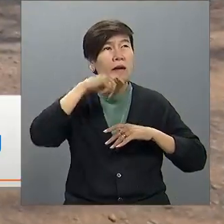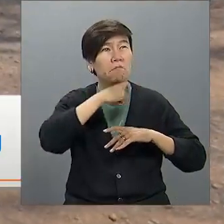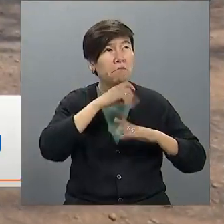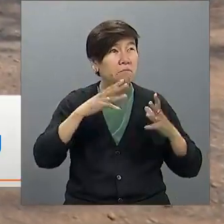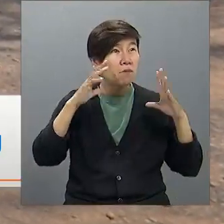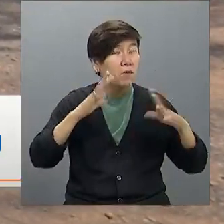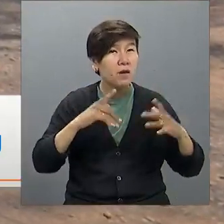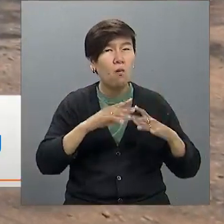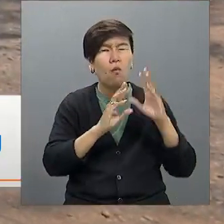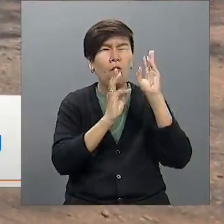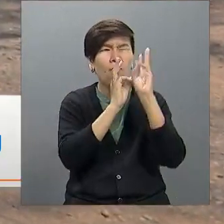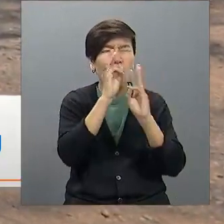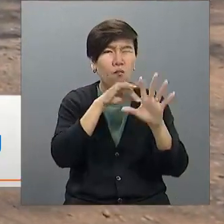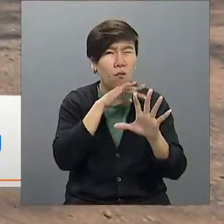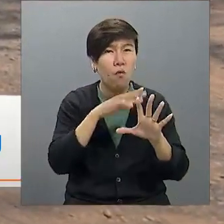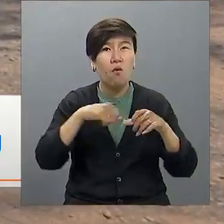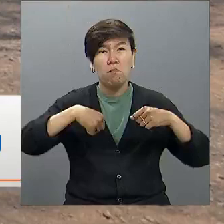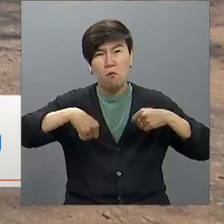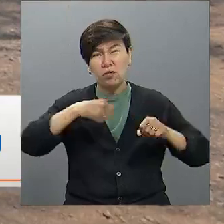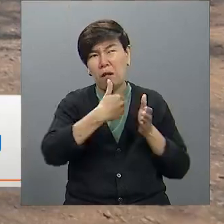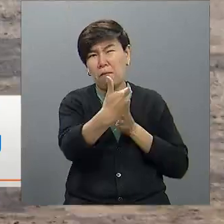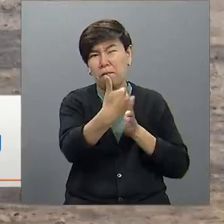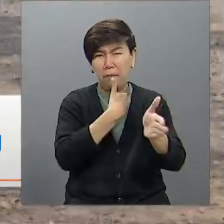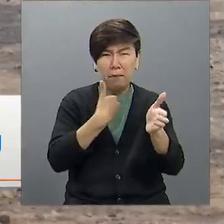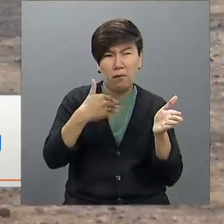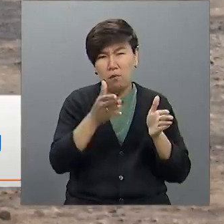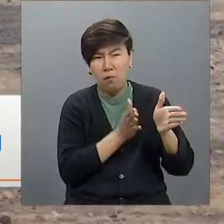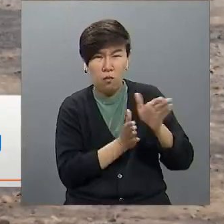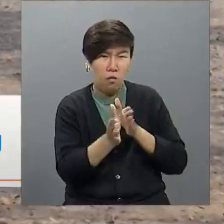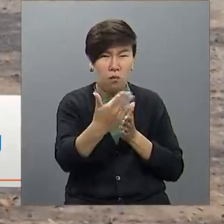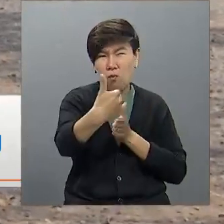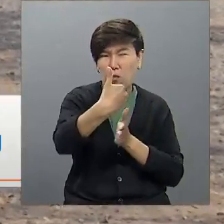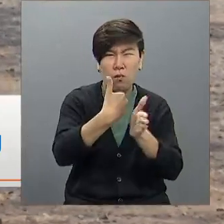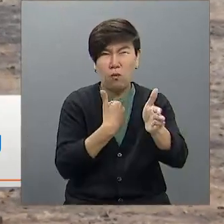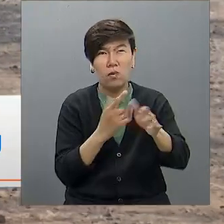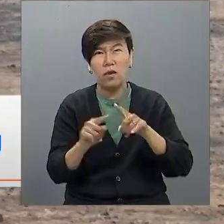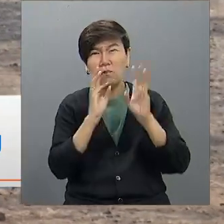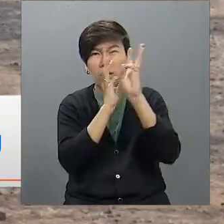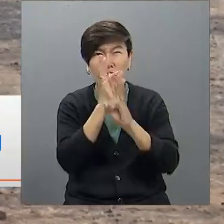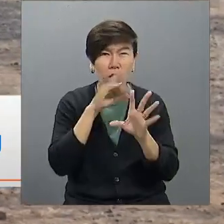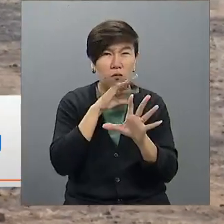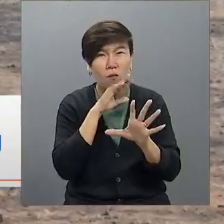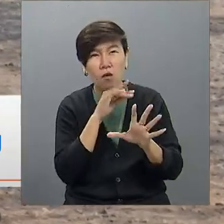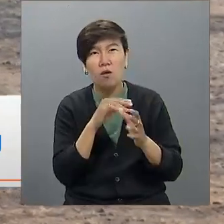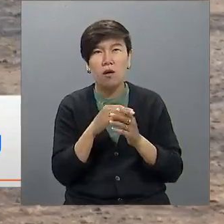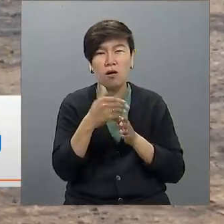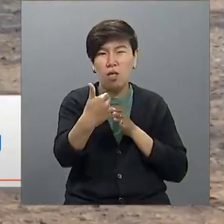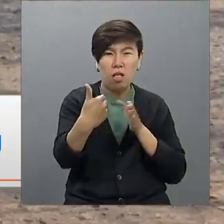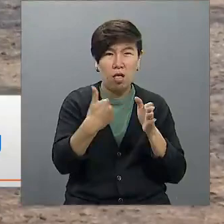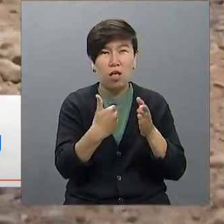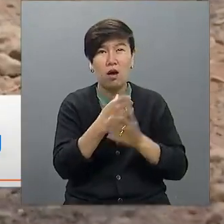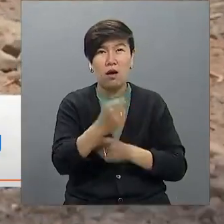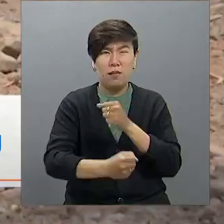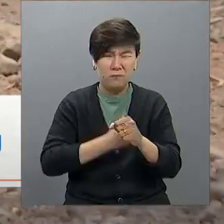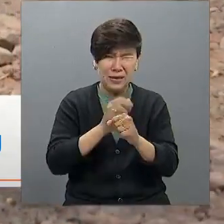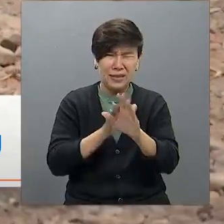ถจักรยานยนต์จะวิ่งสวนกันกันหลบทั้งรถหลบทั้งฝุ่นเป็นแบบนี้มา10ปีละนะคะเขาบอกว่า